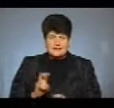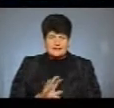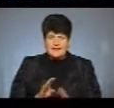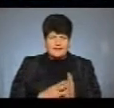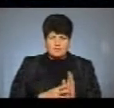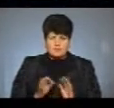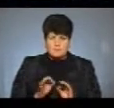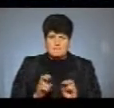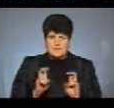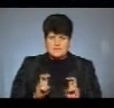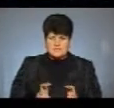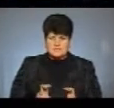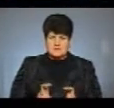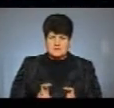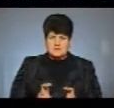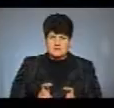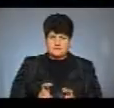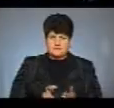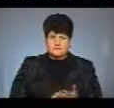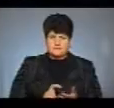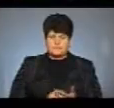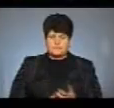Присіли руками і вверху.